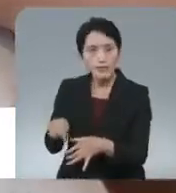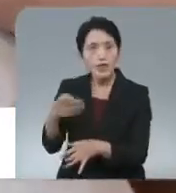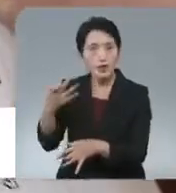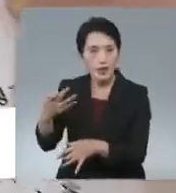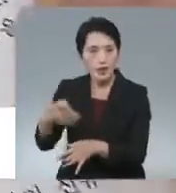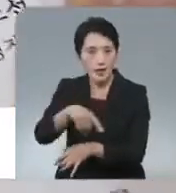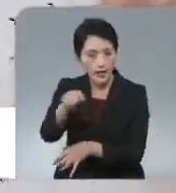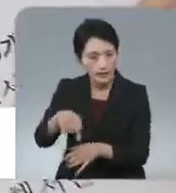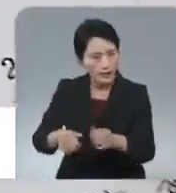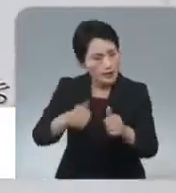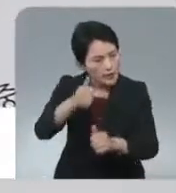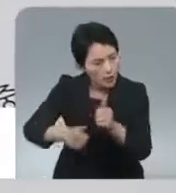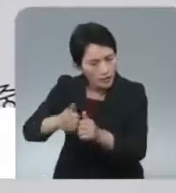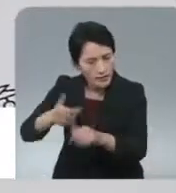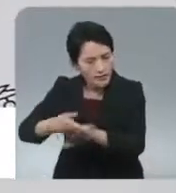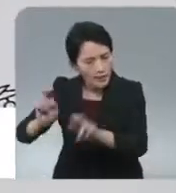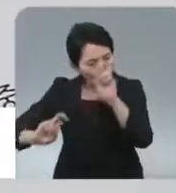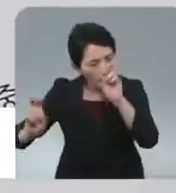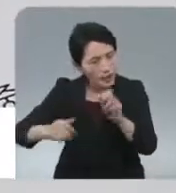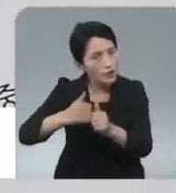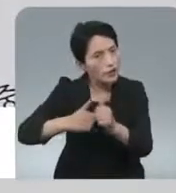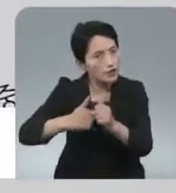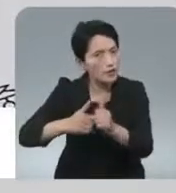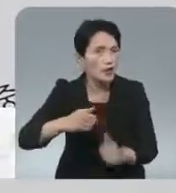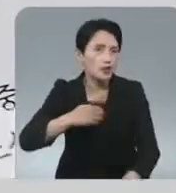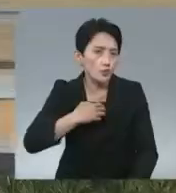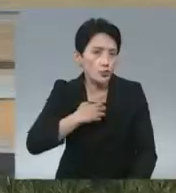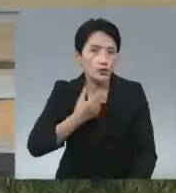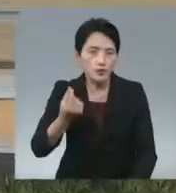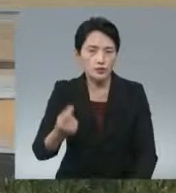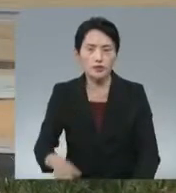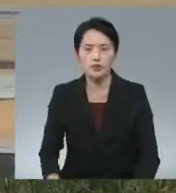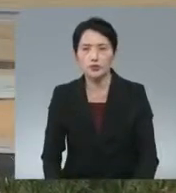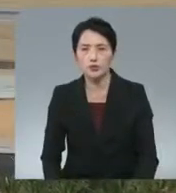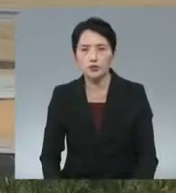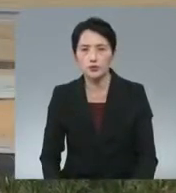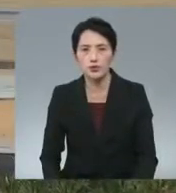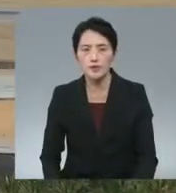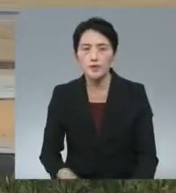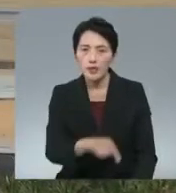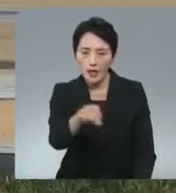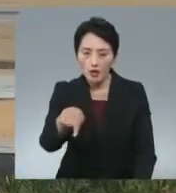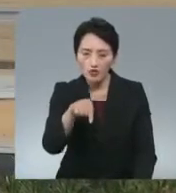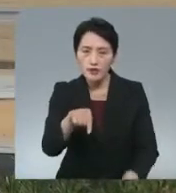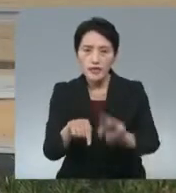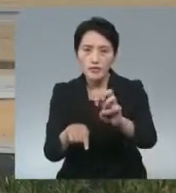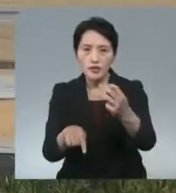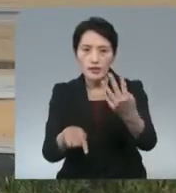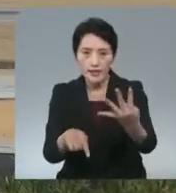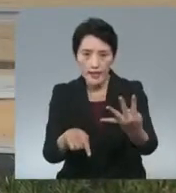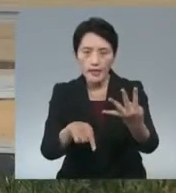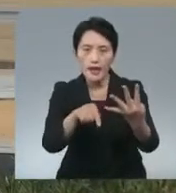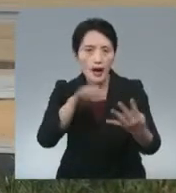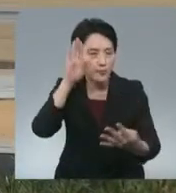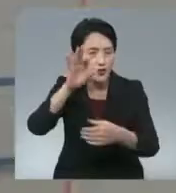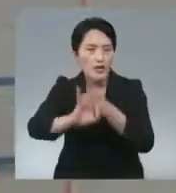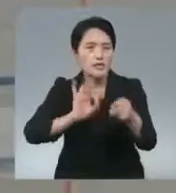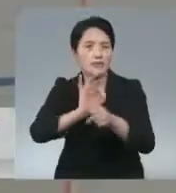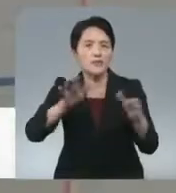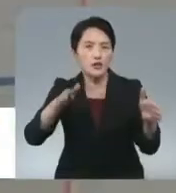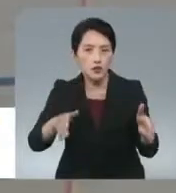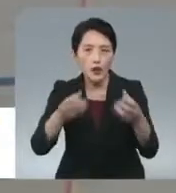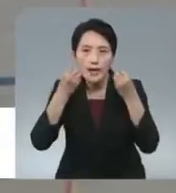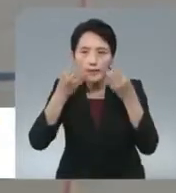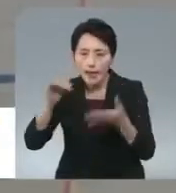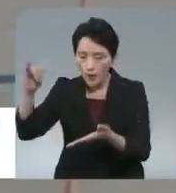場合国内外で重複する路線87本のうち国際線26本と国内